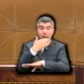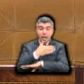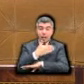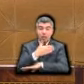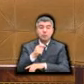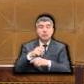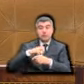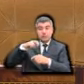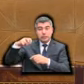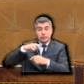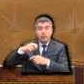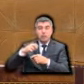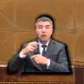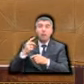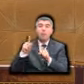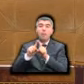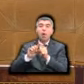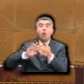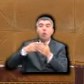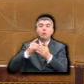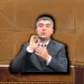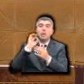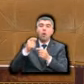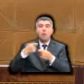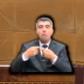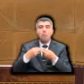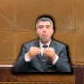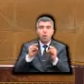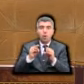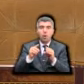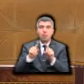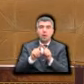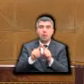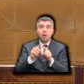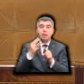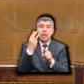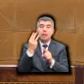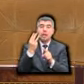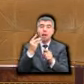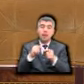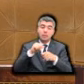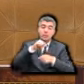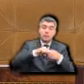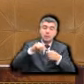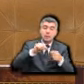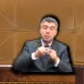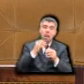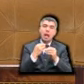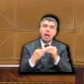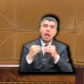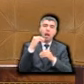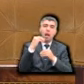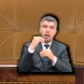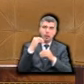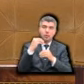كتنقل، هي اللي كتخزن، وهي اللي كتبيع، فكدي أربع ثلاثة ديال المراحل ديال الأرباح. أكثر من